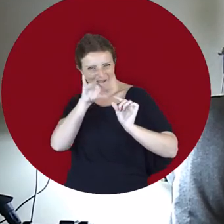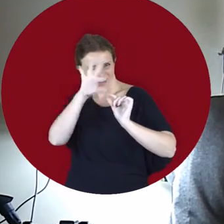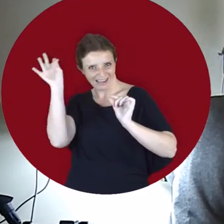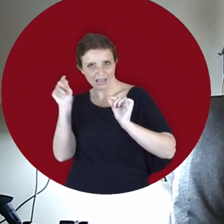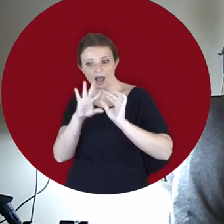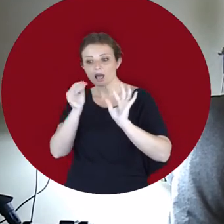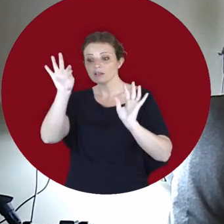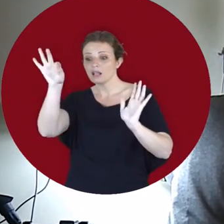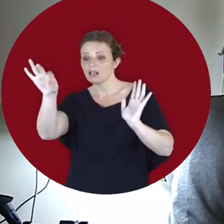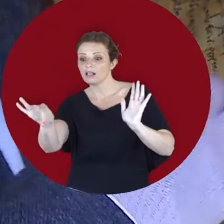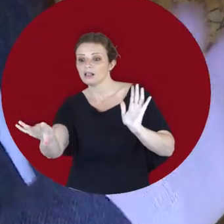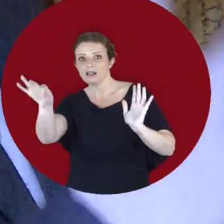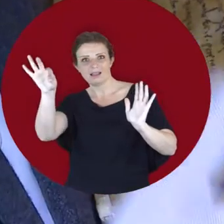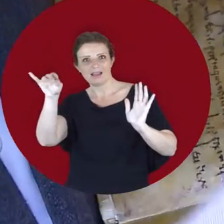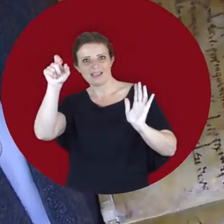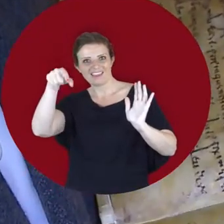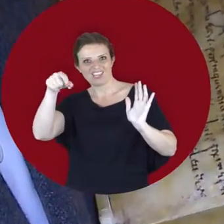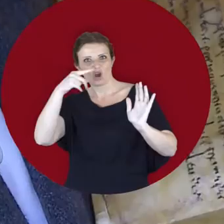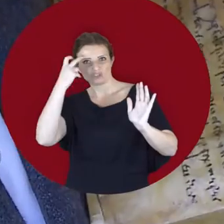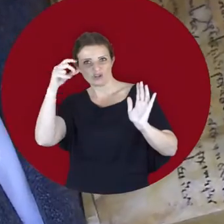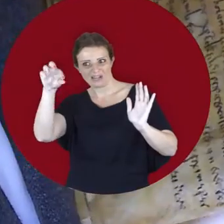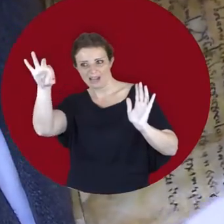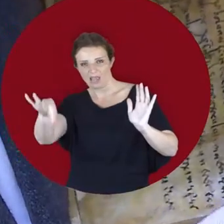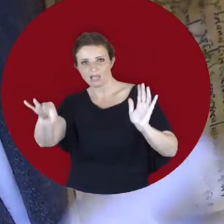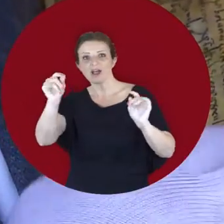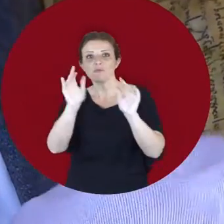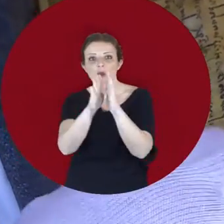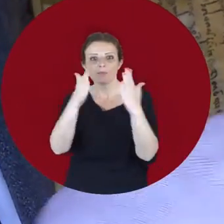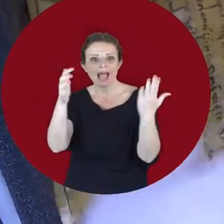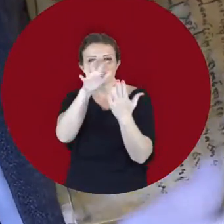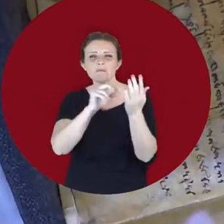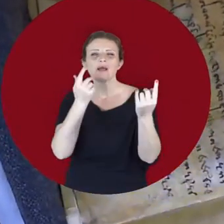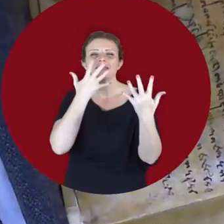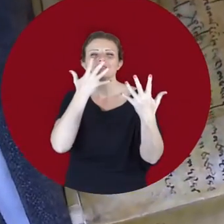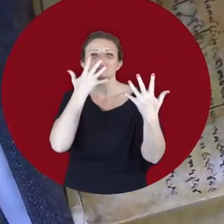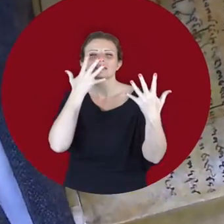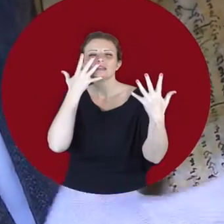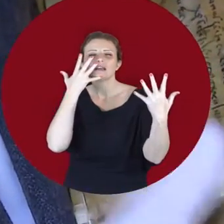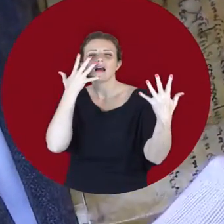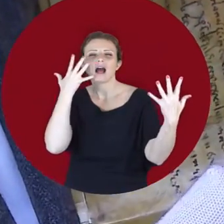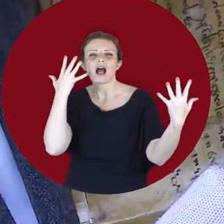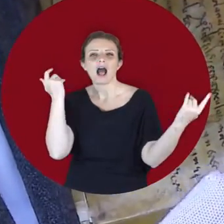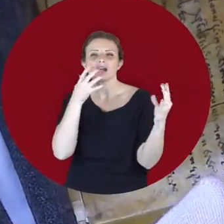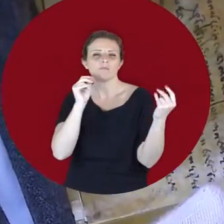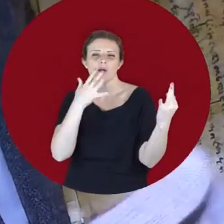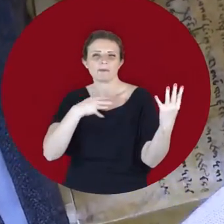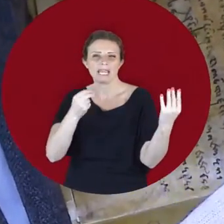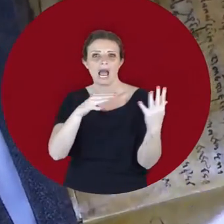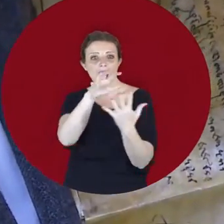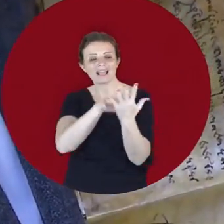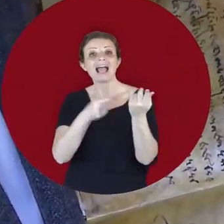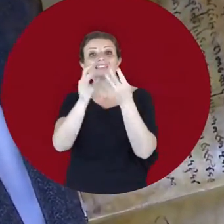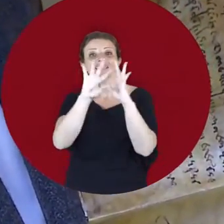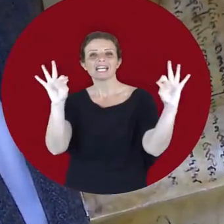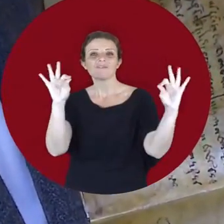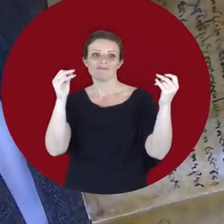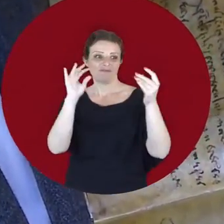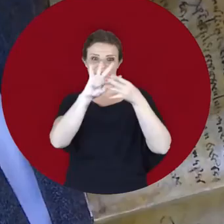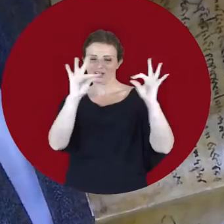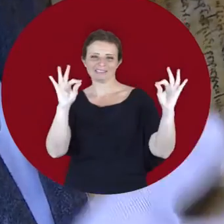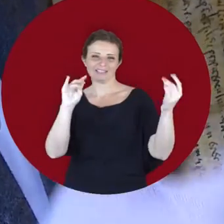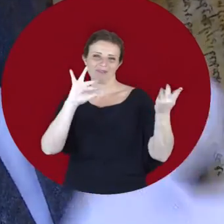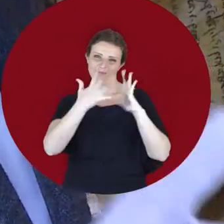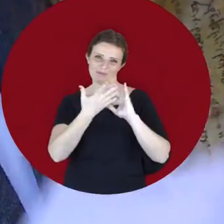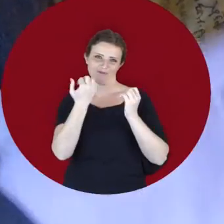intinge nell'inchiostro. E una bella pagina praticamente molto chiara, quasi bianca, scrive una frase che